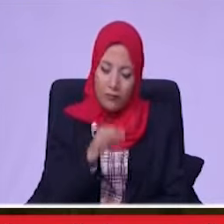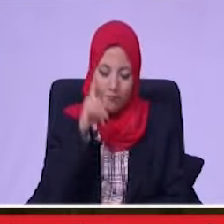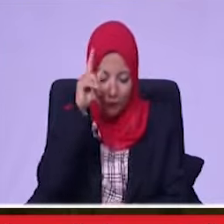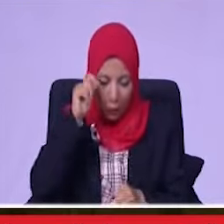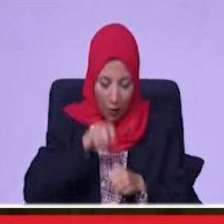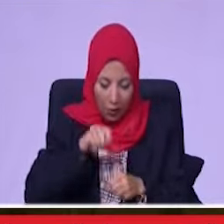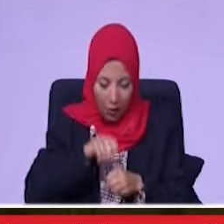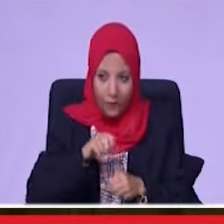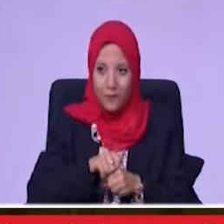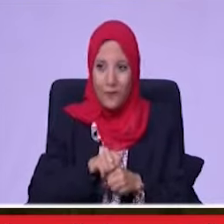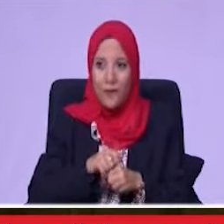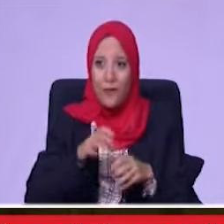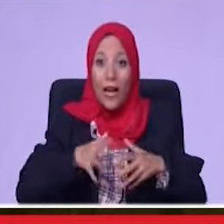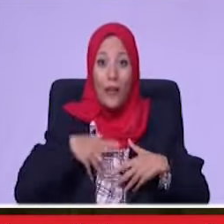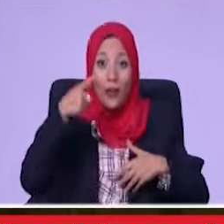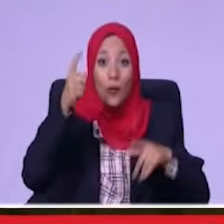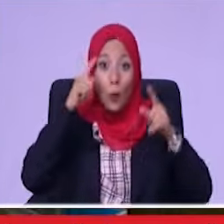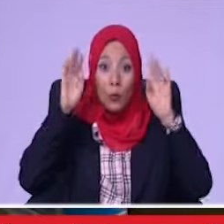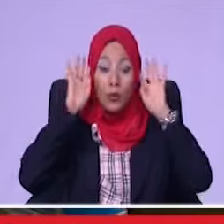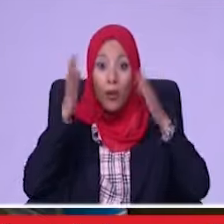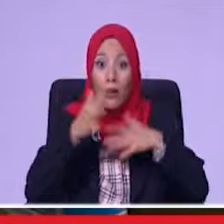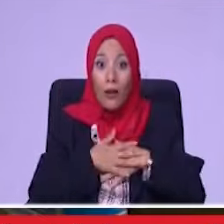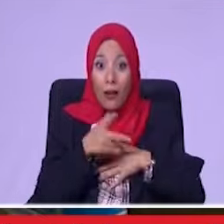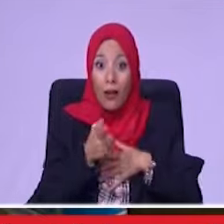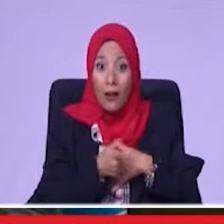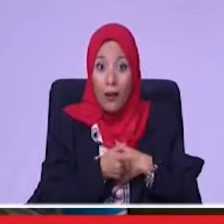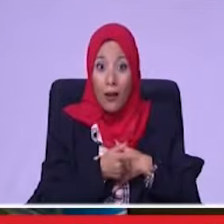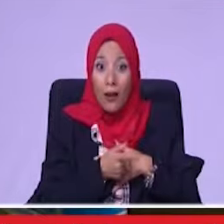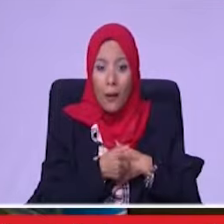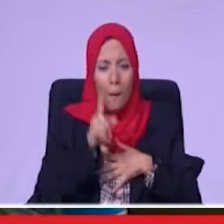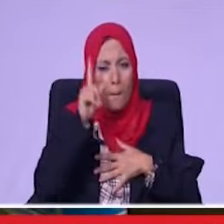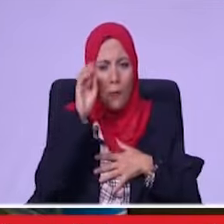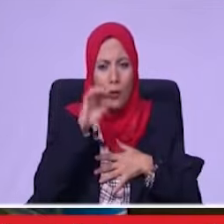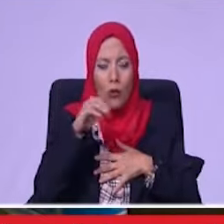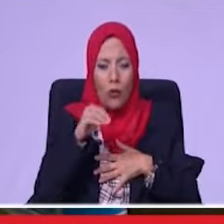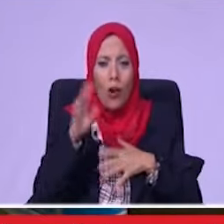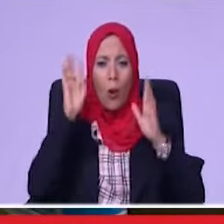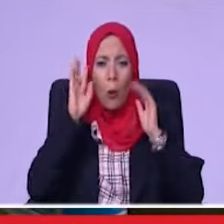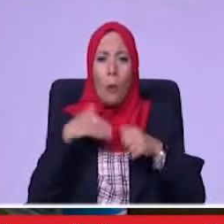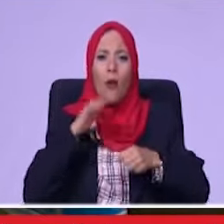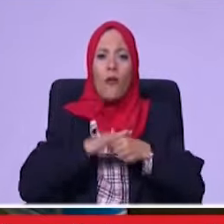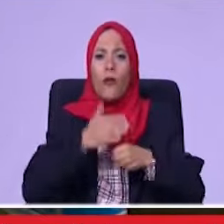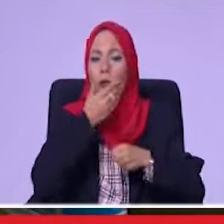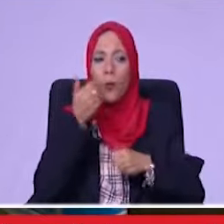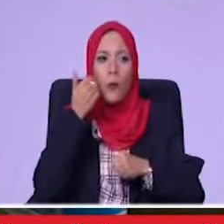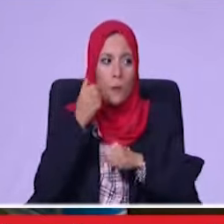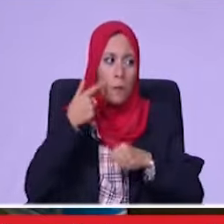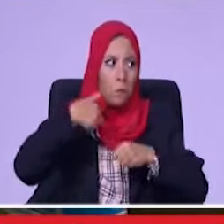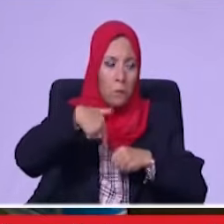انا عرفت انه بيصلي بيكم كمان في المسجد. ايوه، في صلاه التراويح وصلاه الفجر.